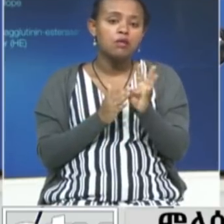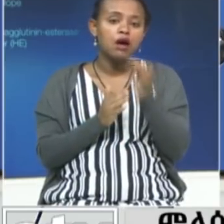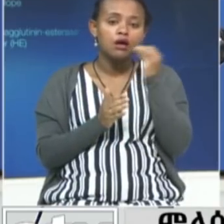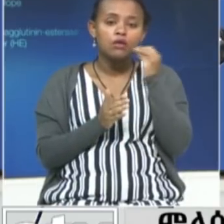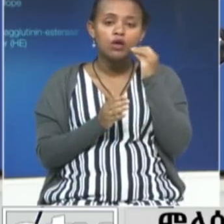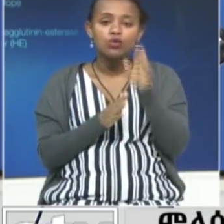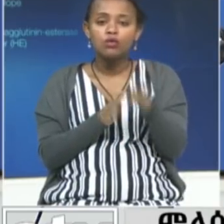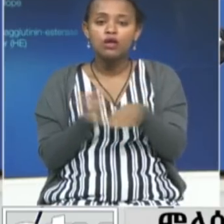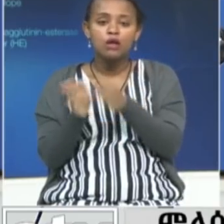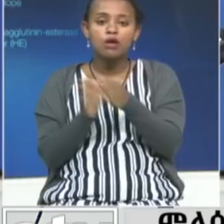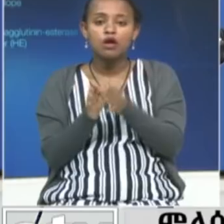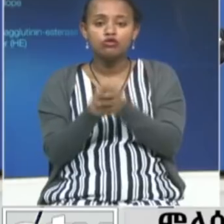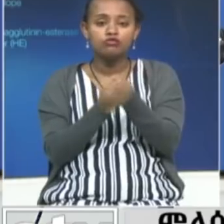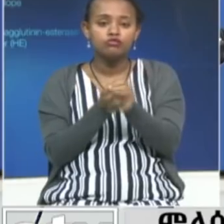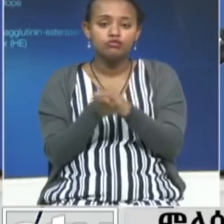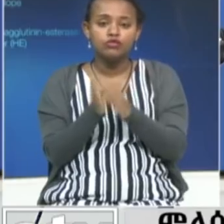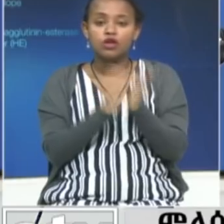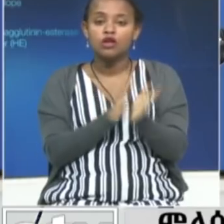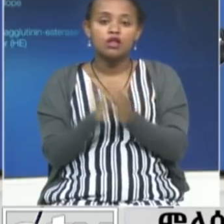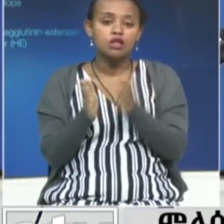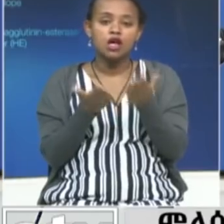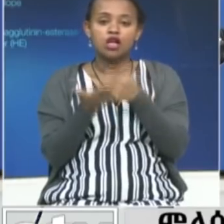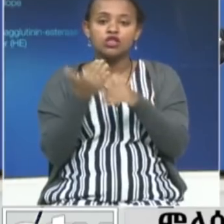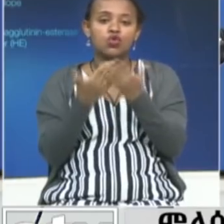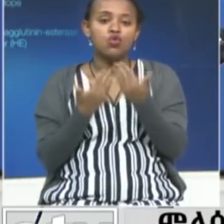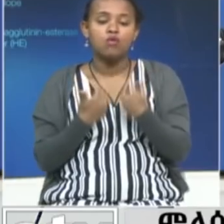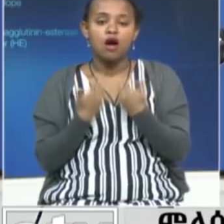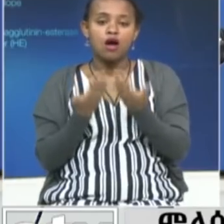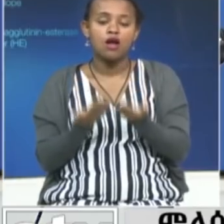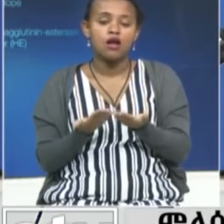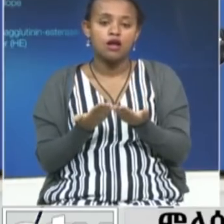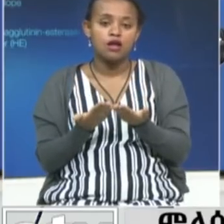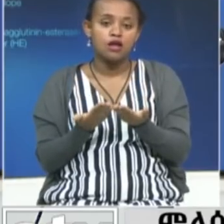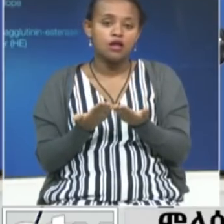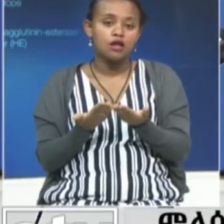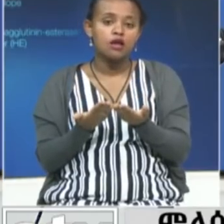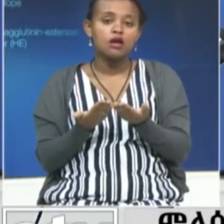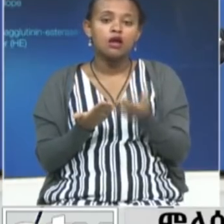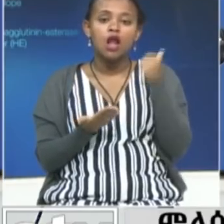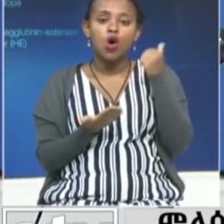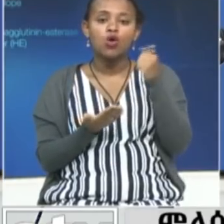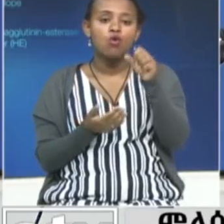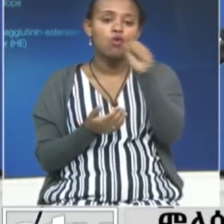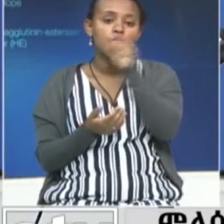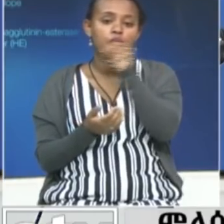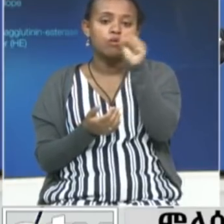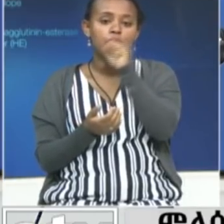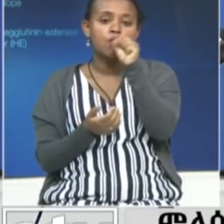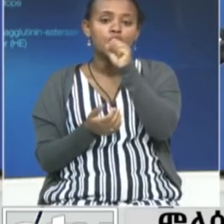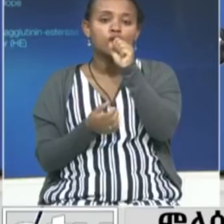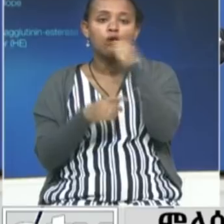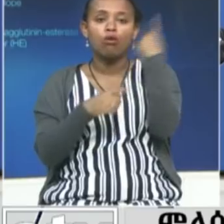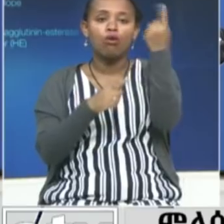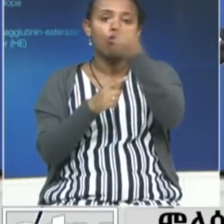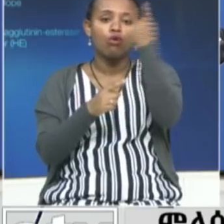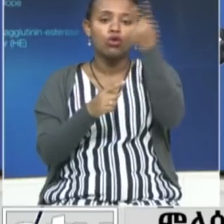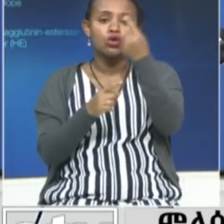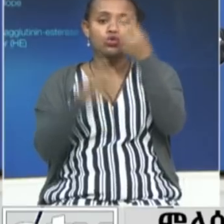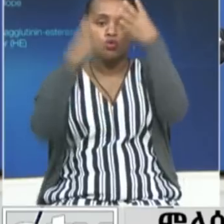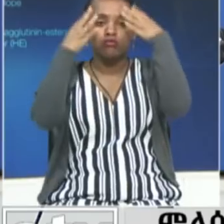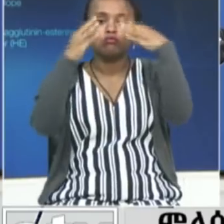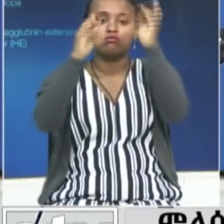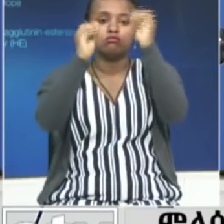በየመንገዱ መታጠቢያ ተዘጋጅቷል ብዙ ነገር አለ ሌላው በምን ታርቡ እየዞሩ ግንዛቤ ለማስጠበቅ የሚሞከር ነገር